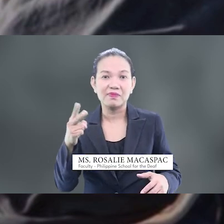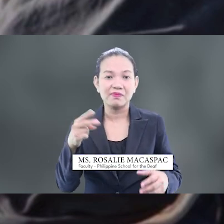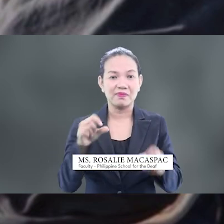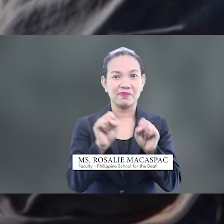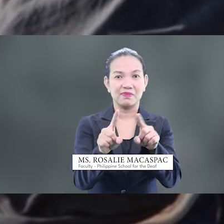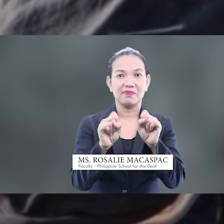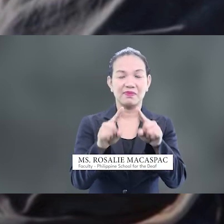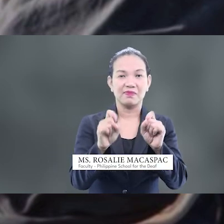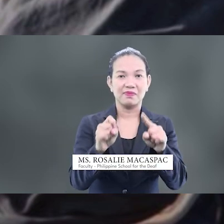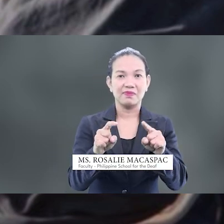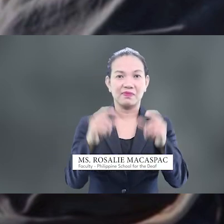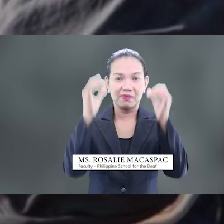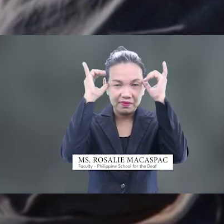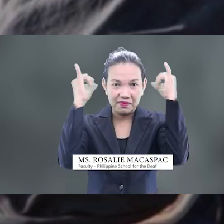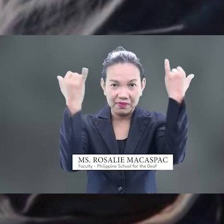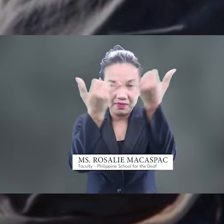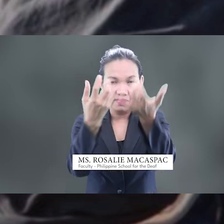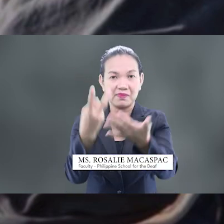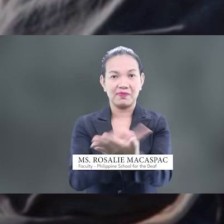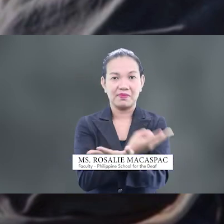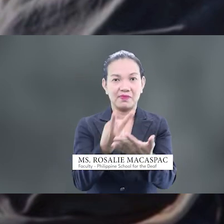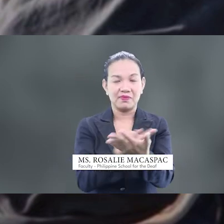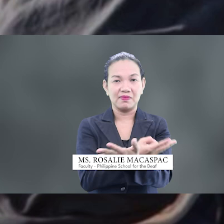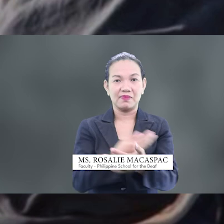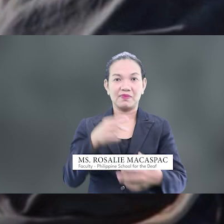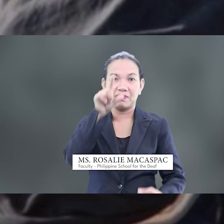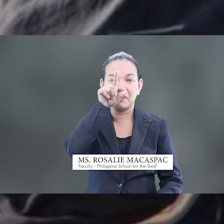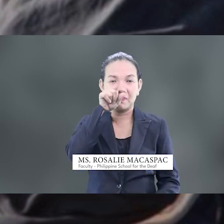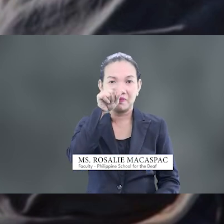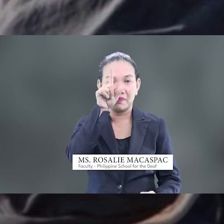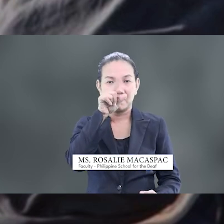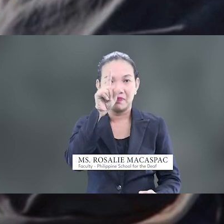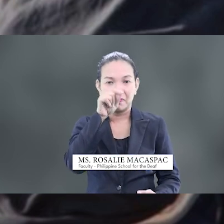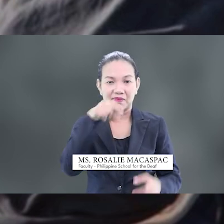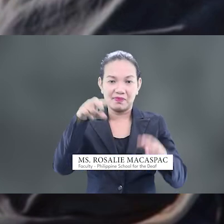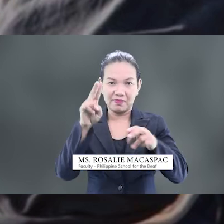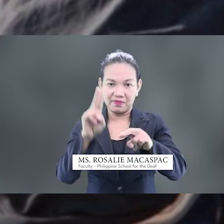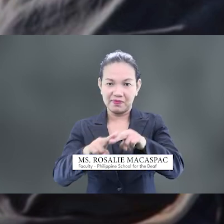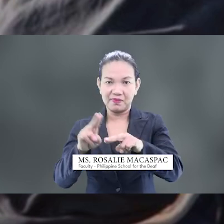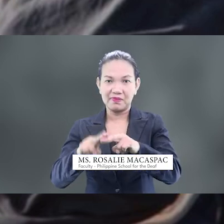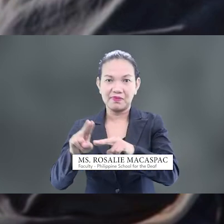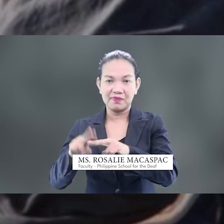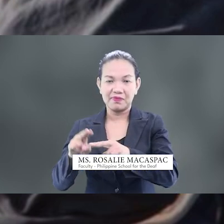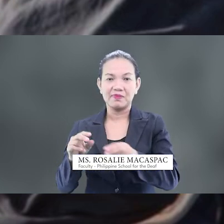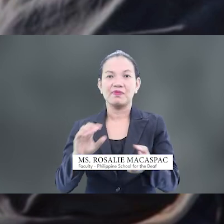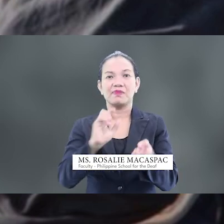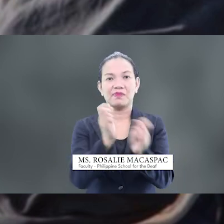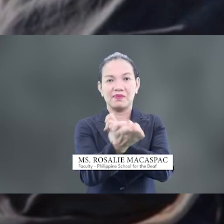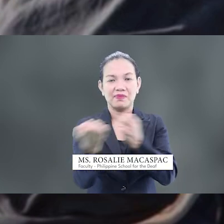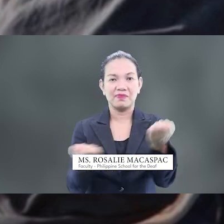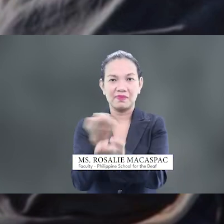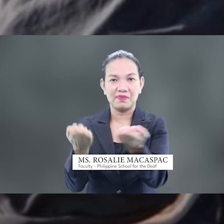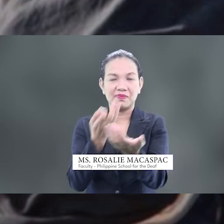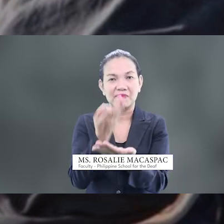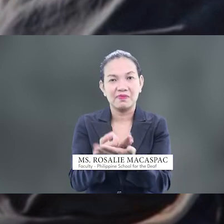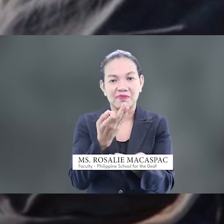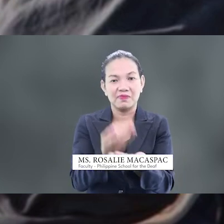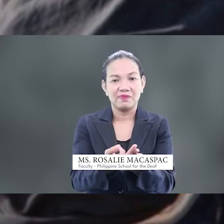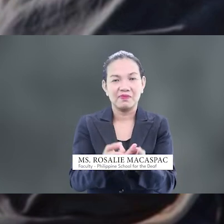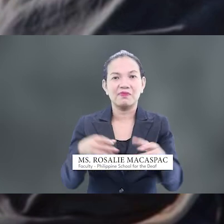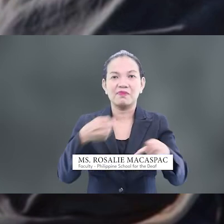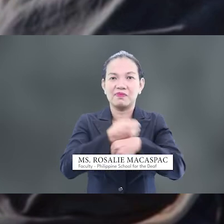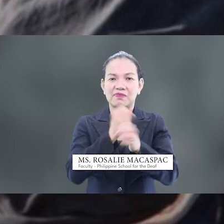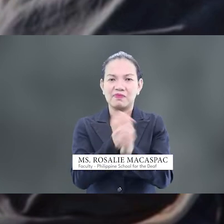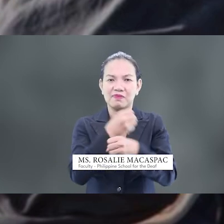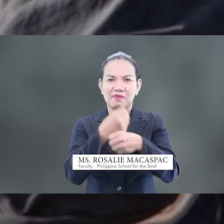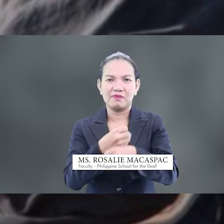templo ang mga nagtitinda ng mga baka, mga tupa at mga kalapati, at mga nakaupong tagapalit ng pera. Kaya gumawa